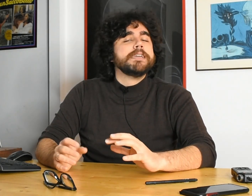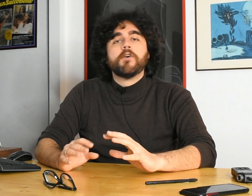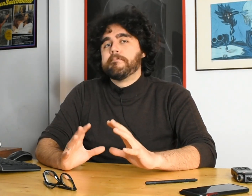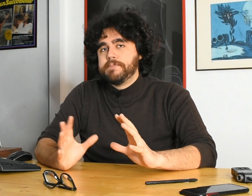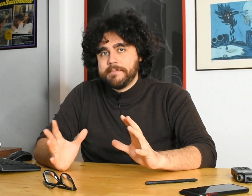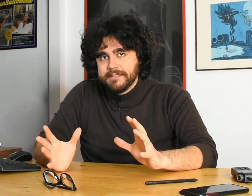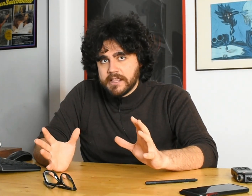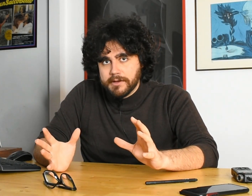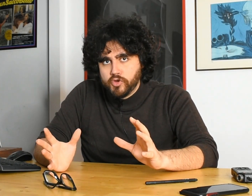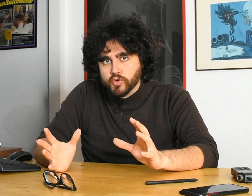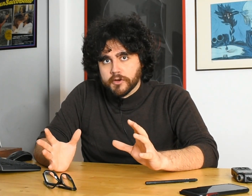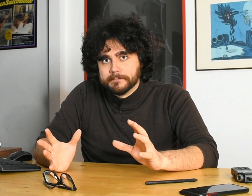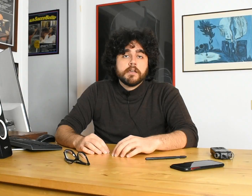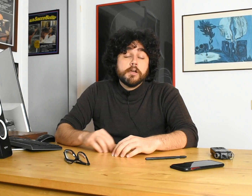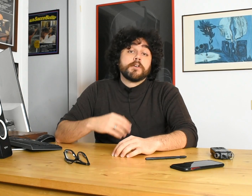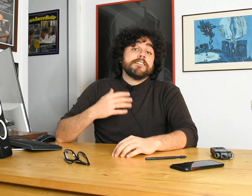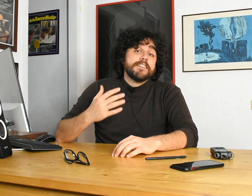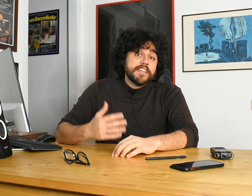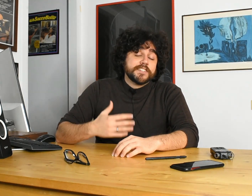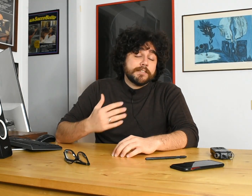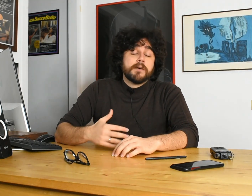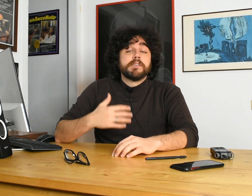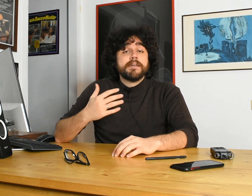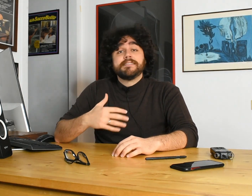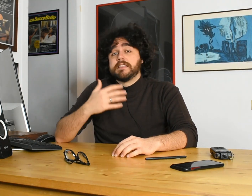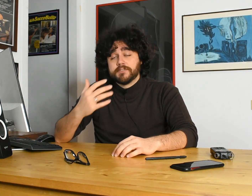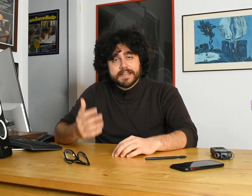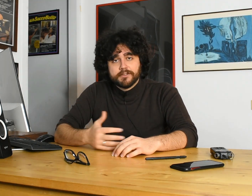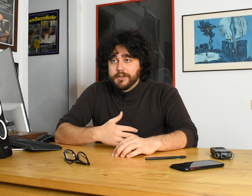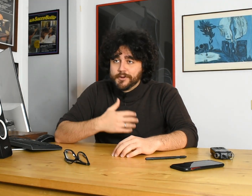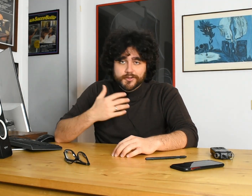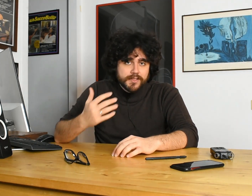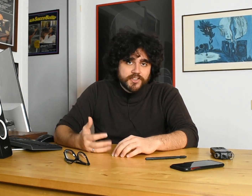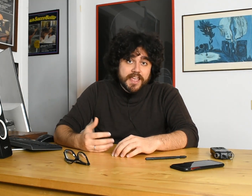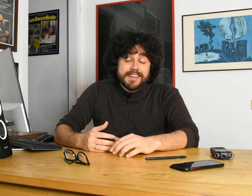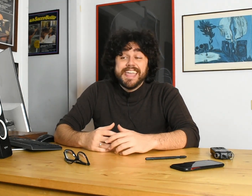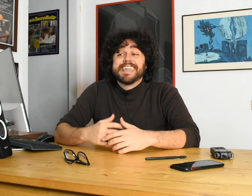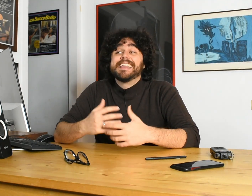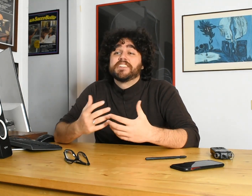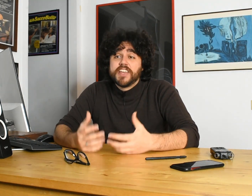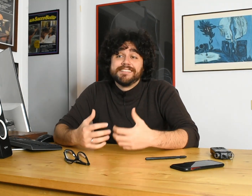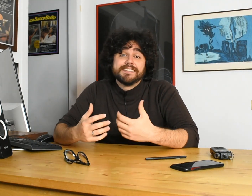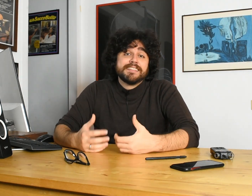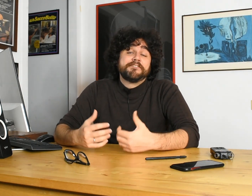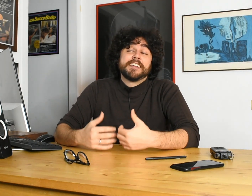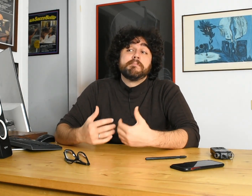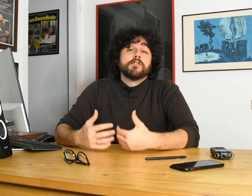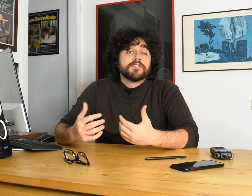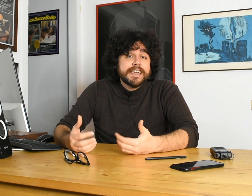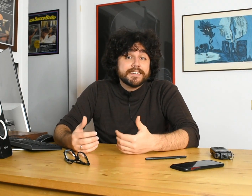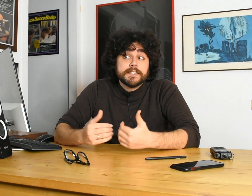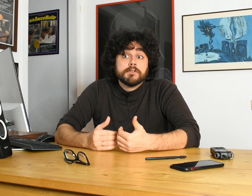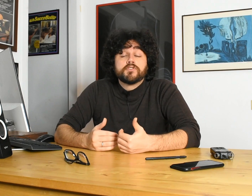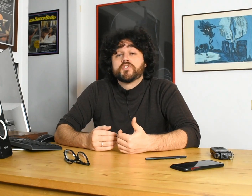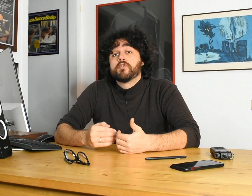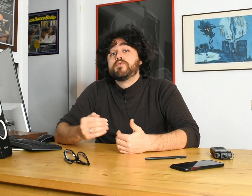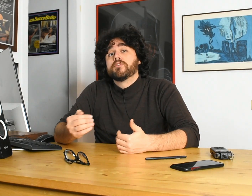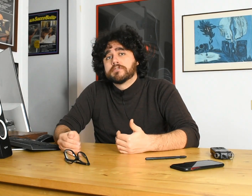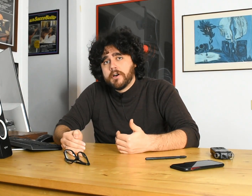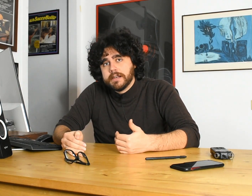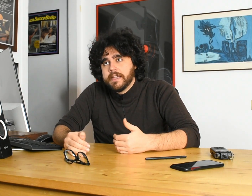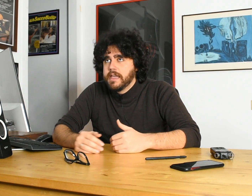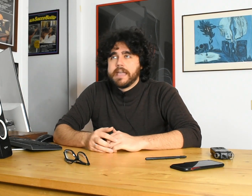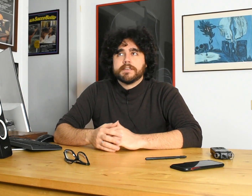è almeno ampiamente dibattuto. Quello che invece è stato ampiamente dimostrato nel corso dei decenni è che la gente tende a fare meno scherzi quando ci